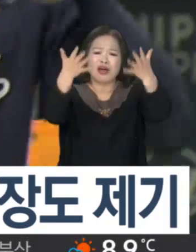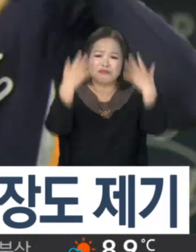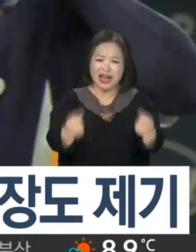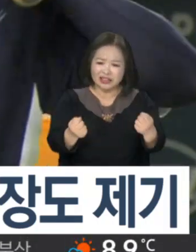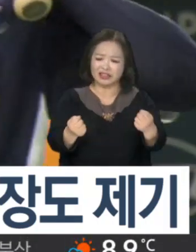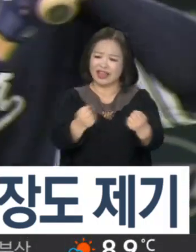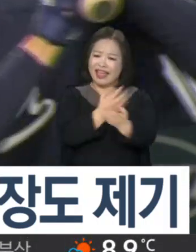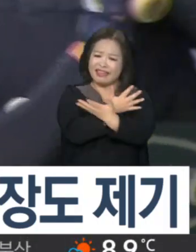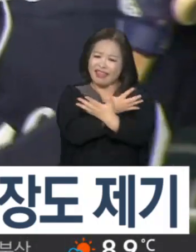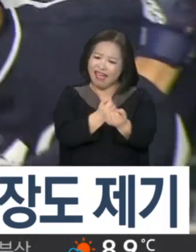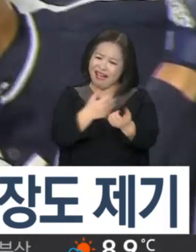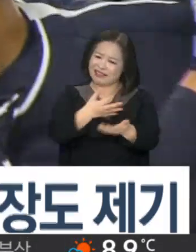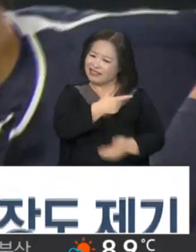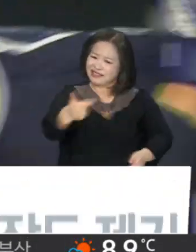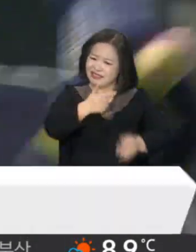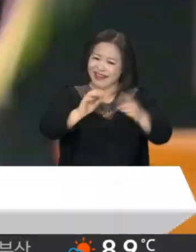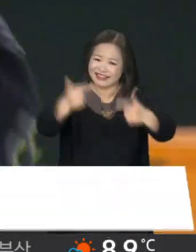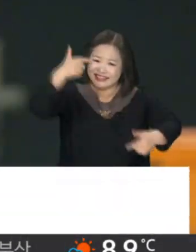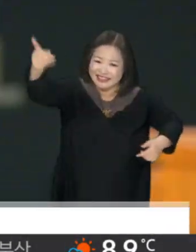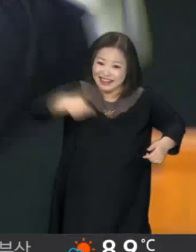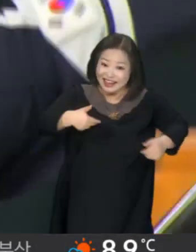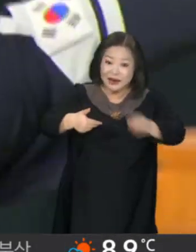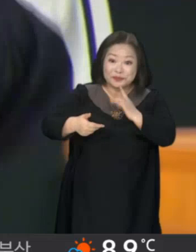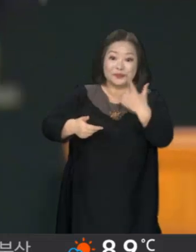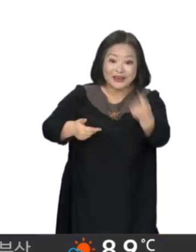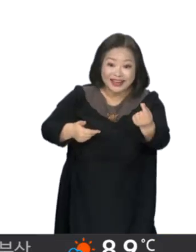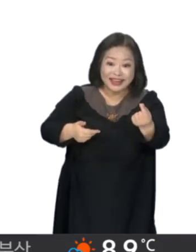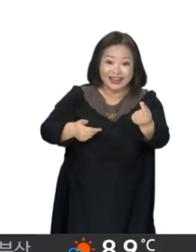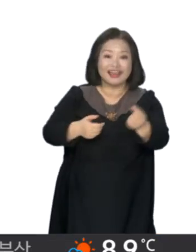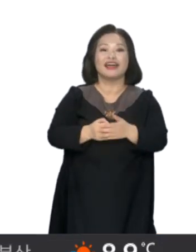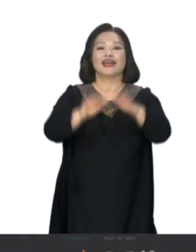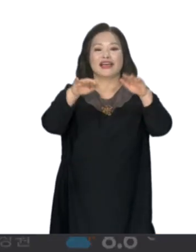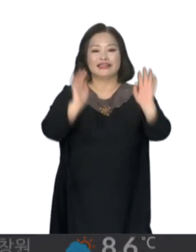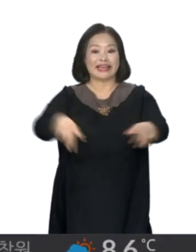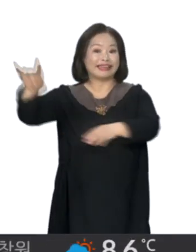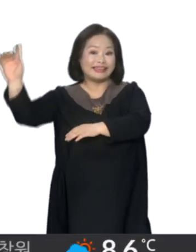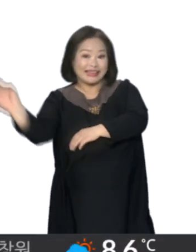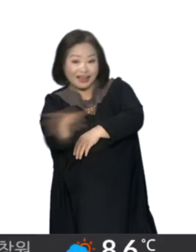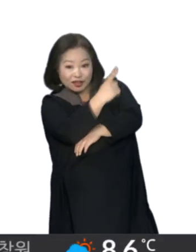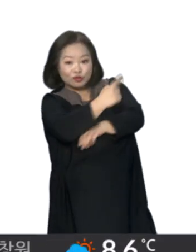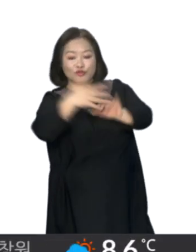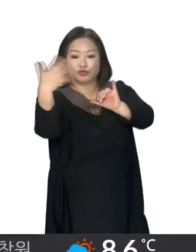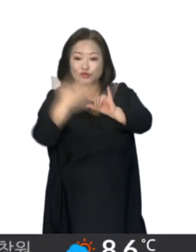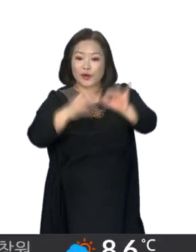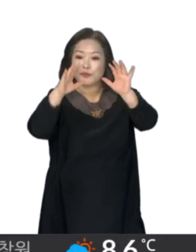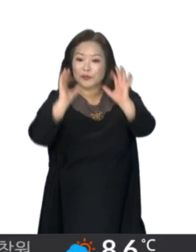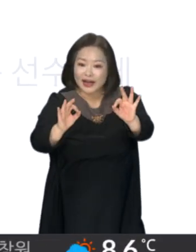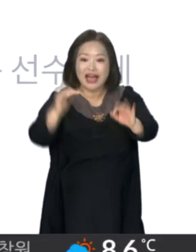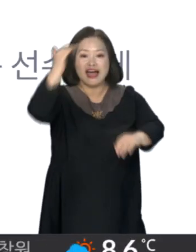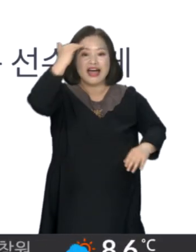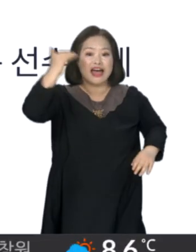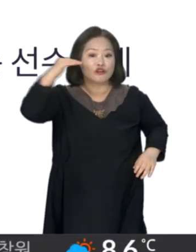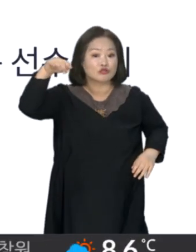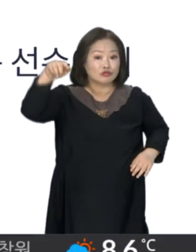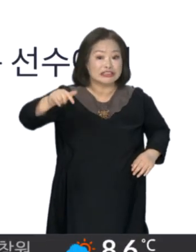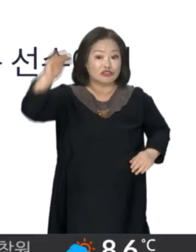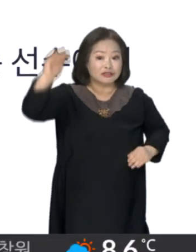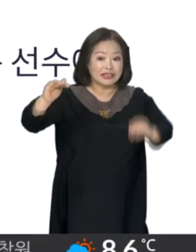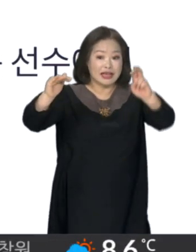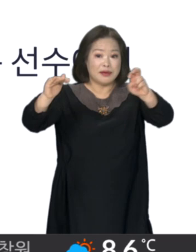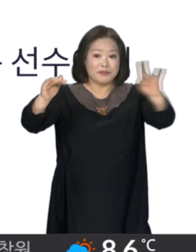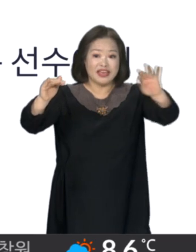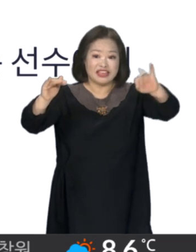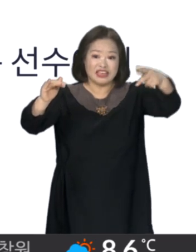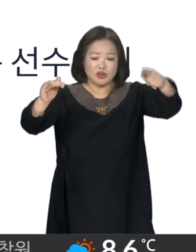금액을 지불한 것 아니냐는 목소리도 있습니다. 한 야구 팟캐스트 방송은 KBO 리그의 수준이 메이저리그보다